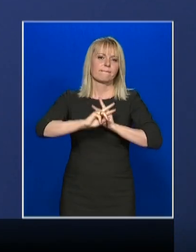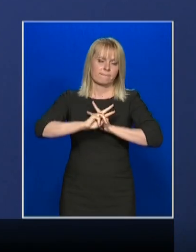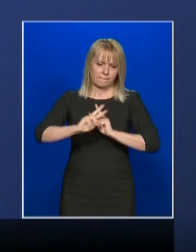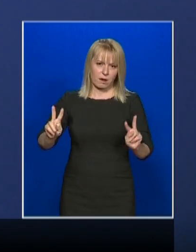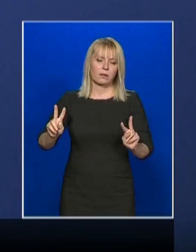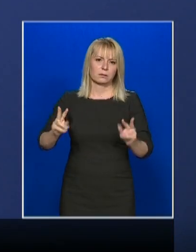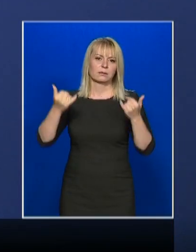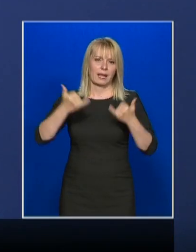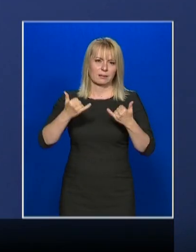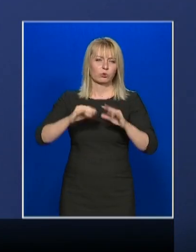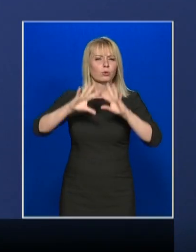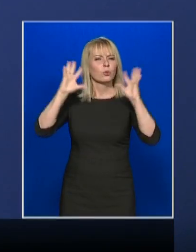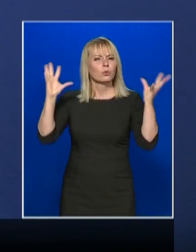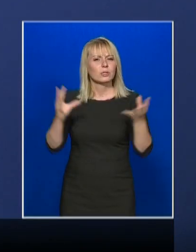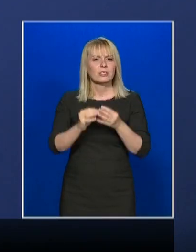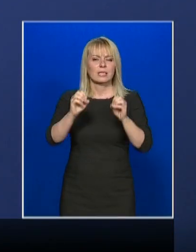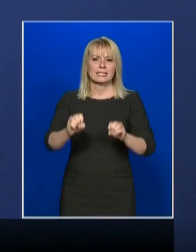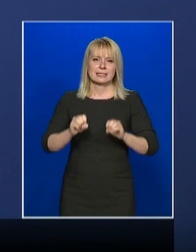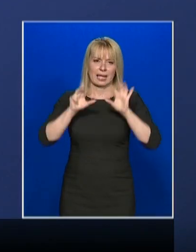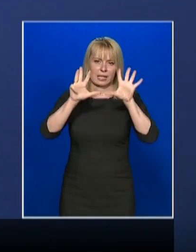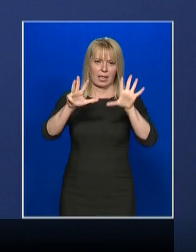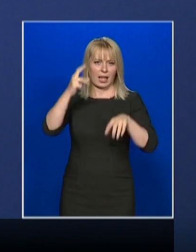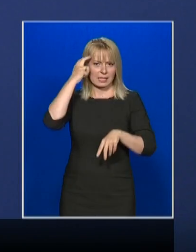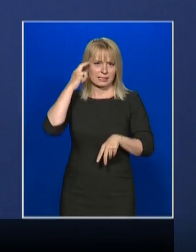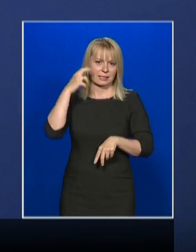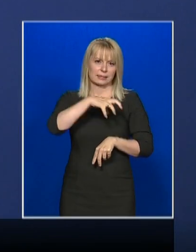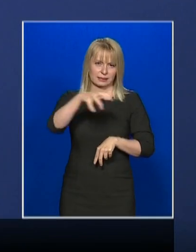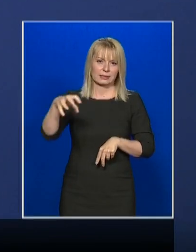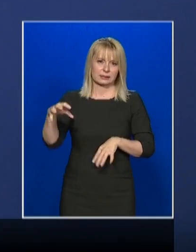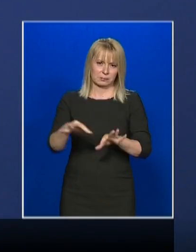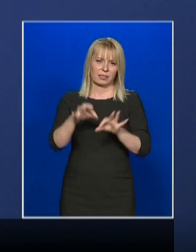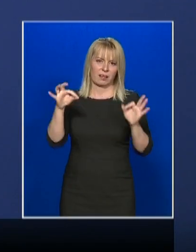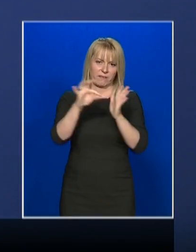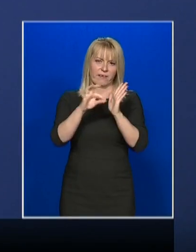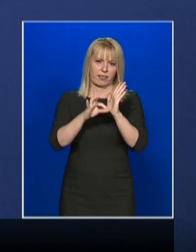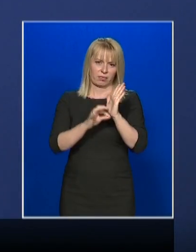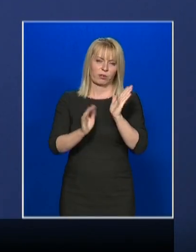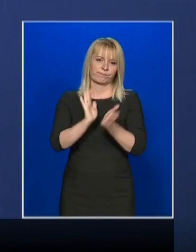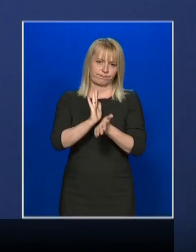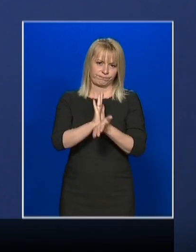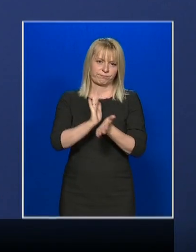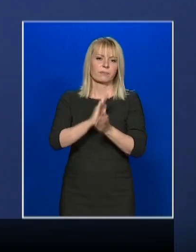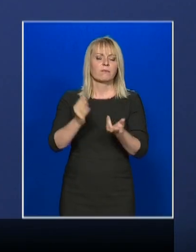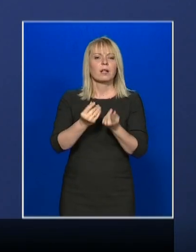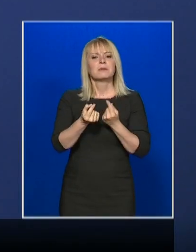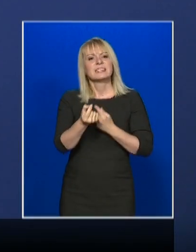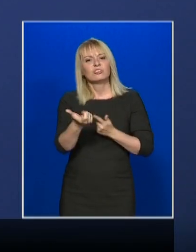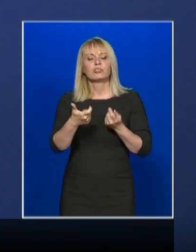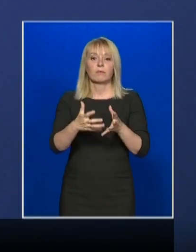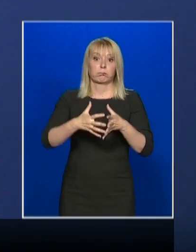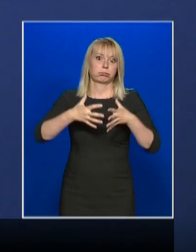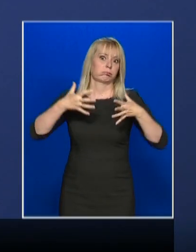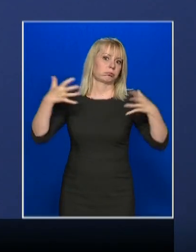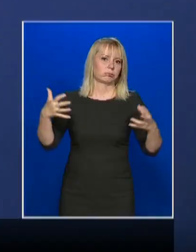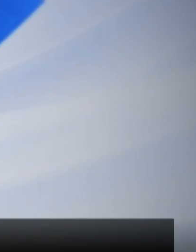pillanatban 19 intézmény tartunk nyilván, ahol jelen van valami kisebb vagy nagyobb